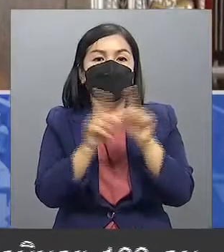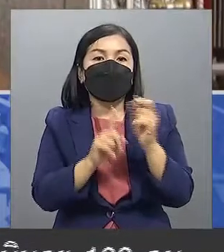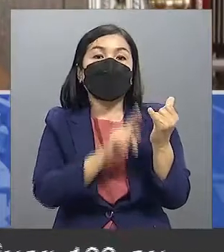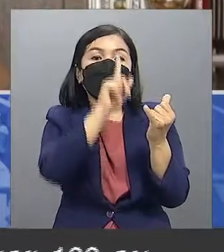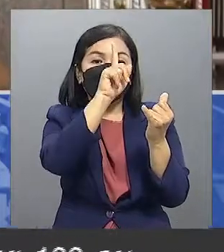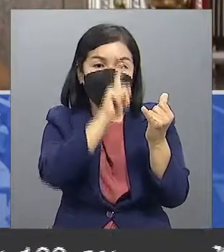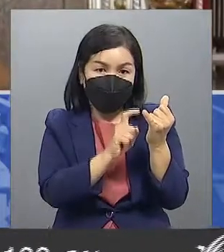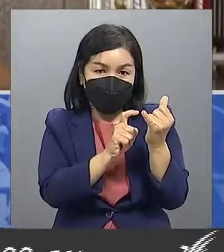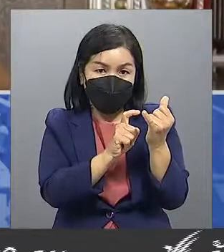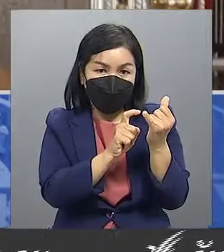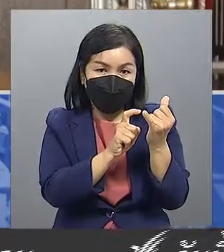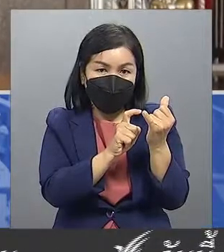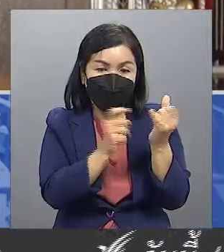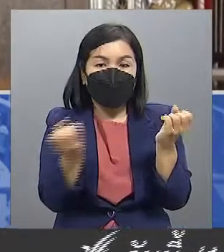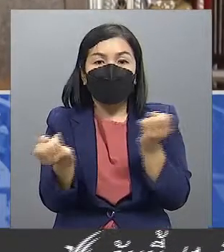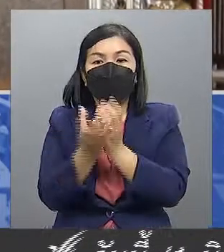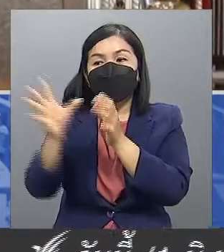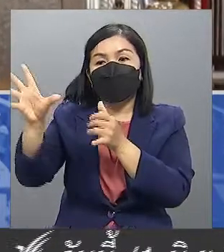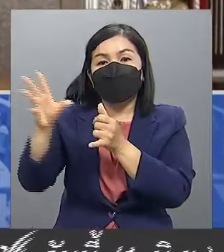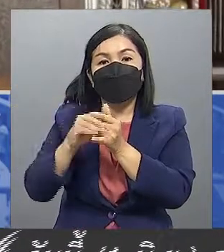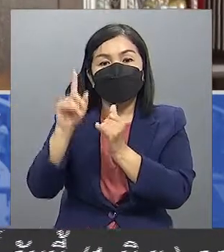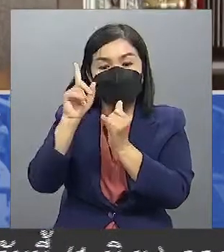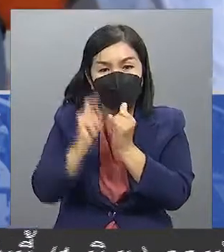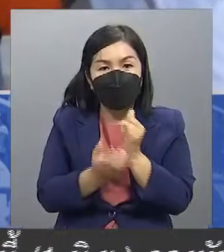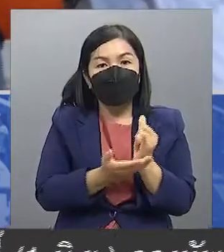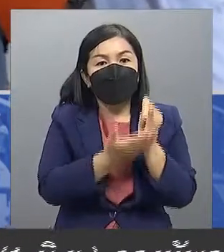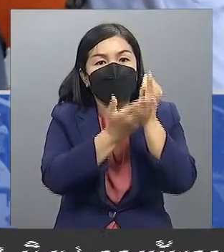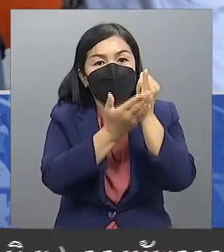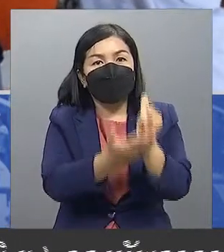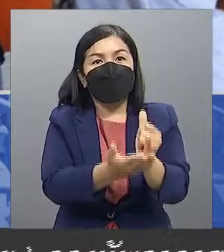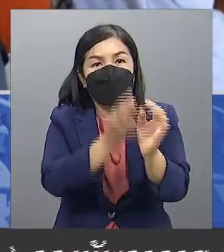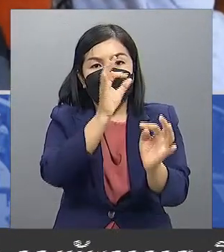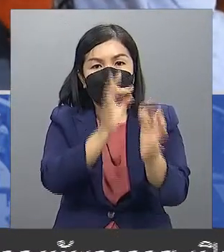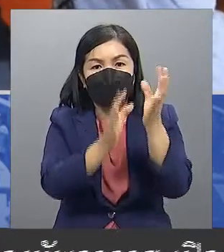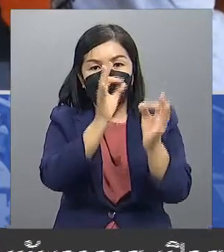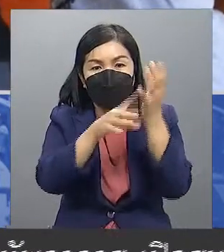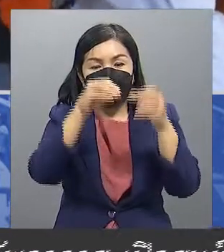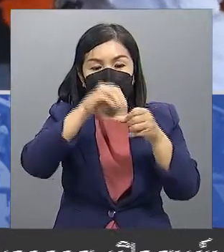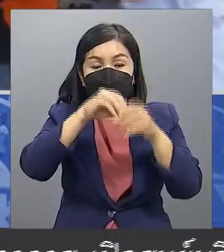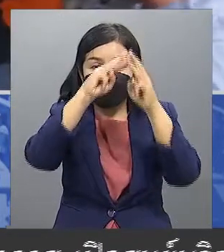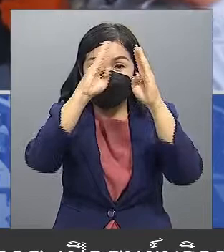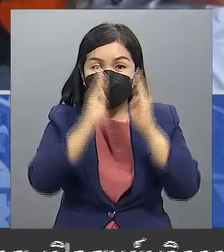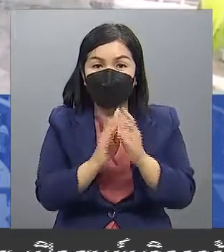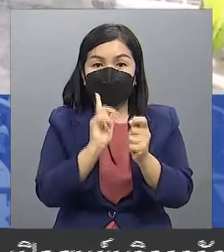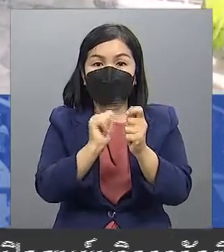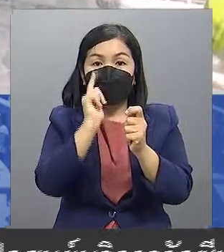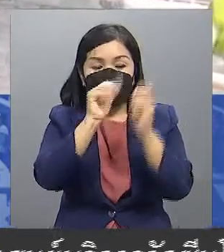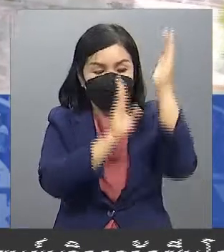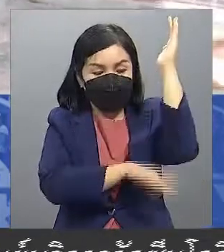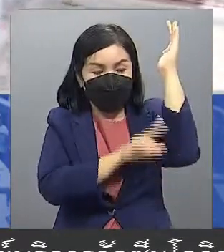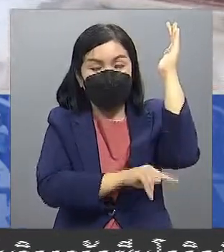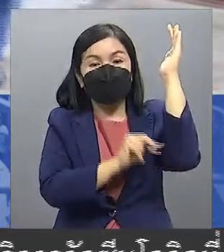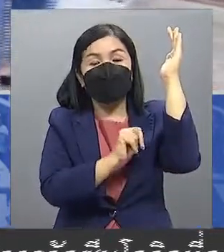จากการติดเชื้อโควิด -19 ไปยังเวรวัดนาเมนวัดนาบุญรอบอำเภอเมืองนครศรีธรรมราชเพื่อชาป